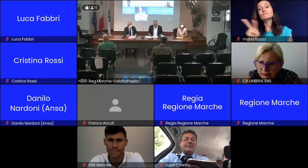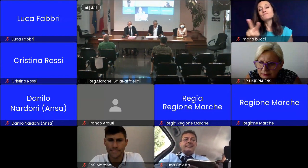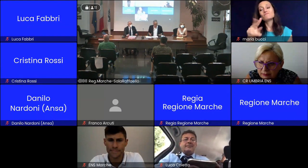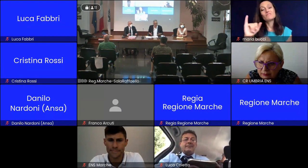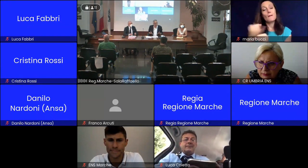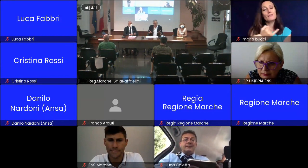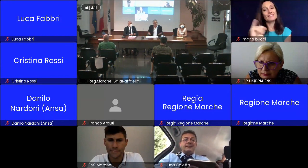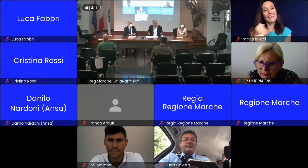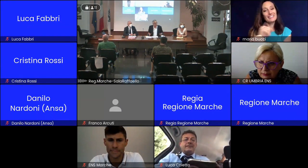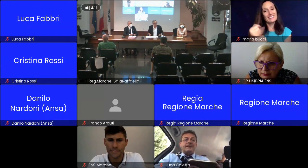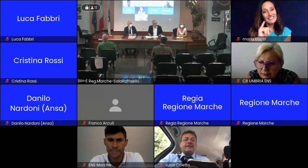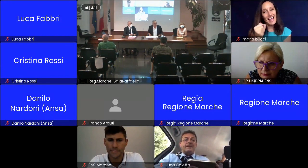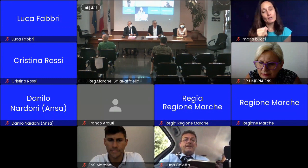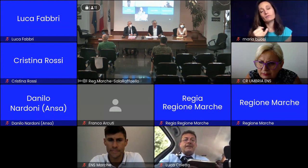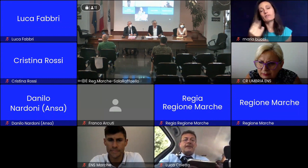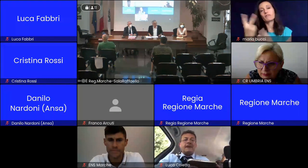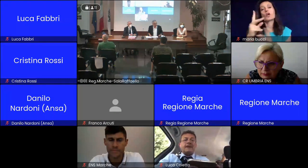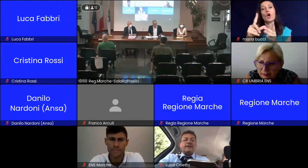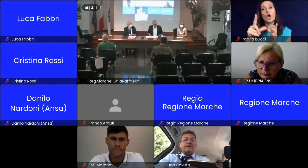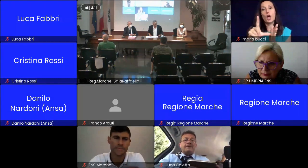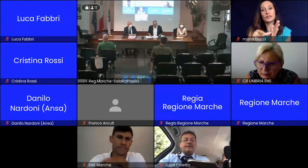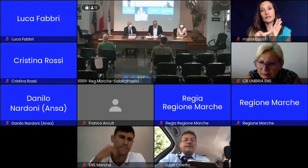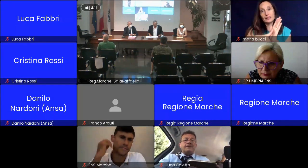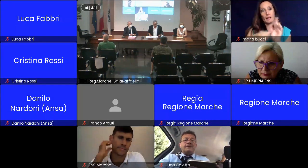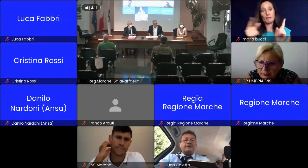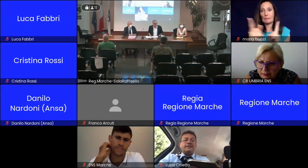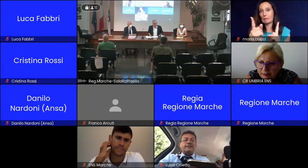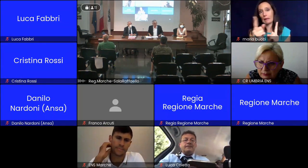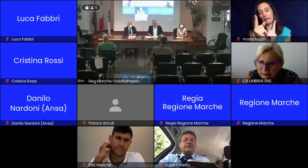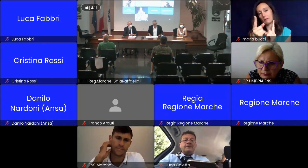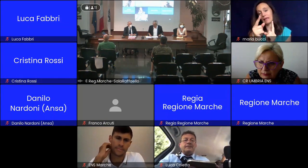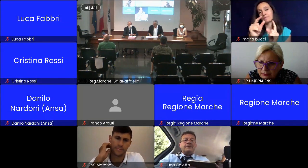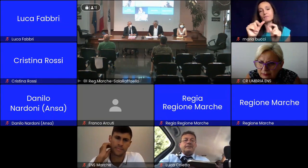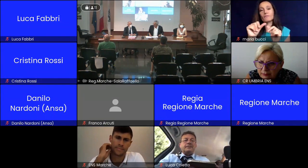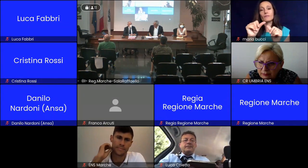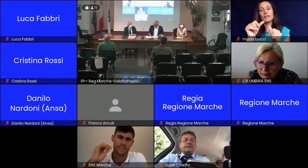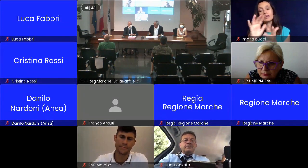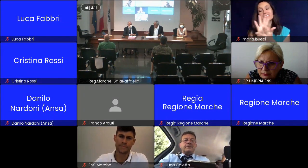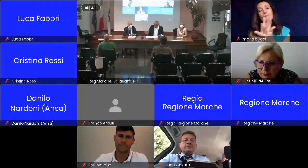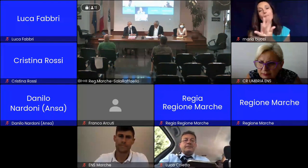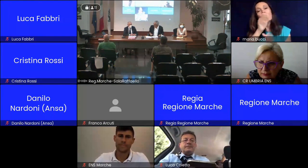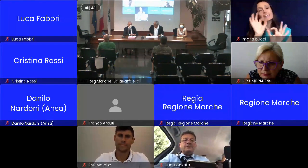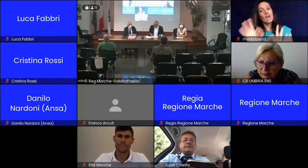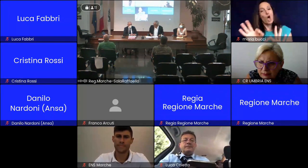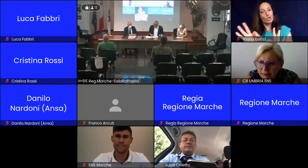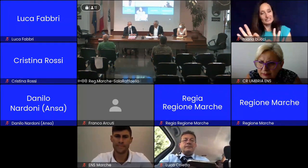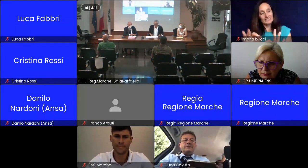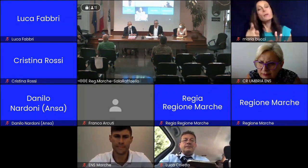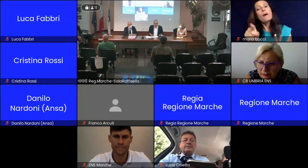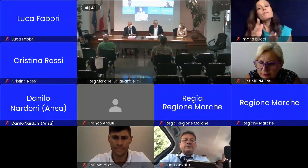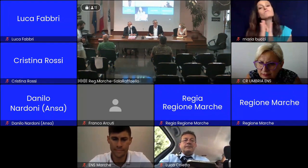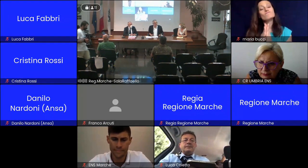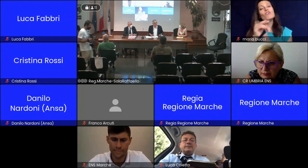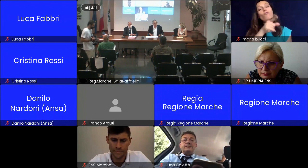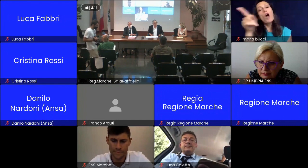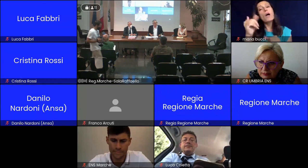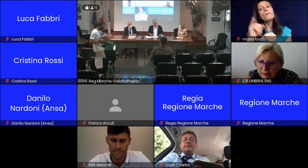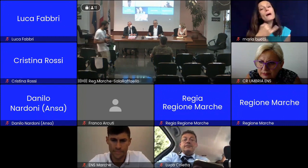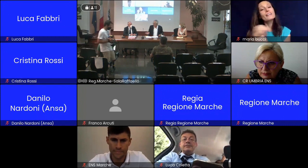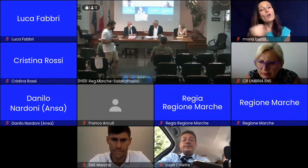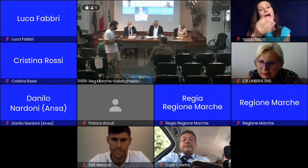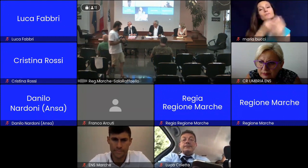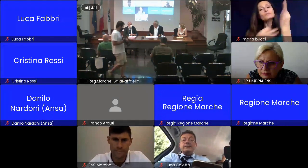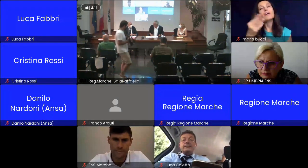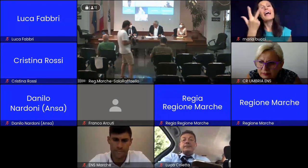conferenza stampa, le tre azioni che sono state finanziate. Grazie, la parola all'assessore Coletto della